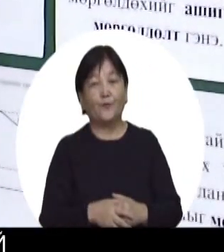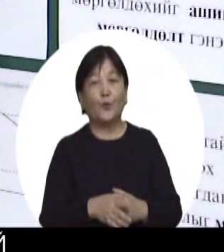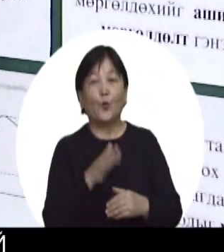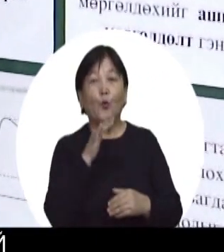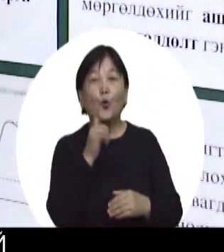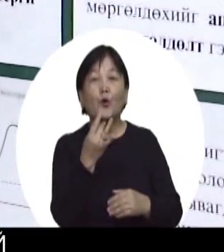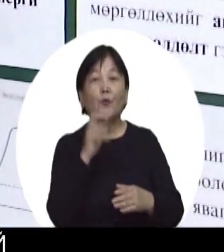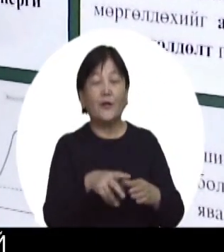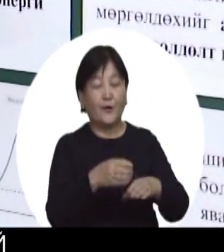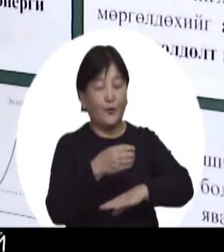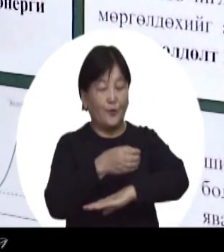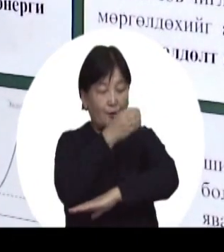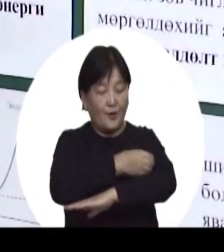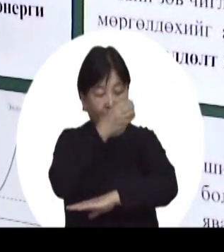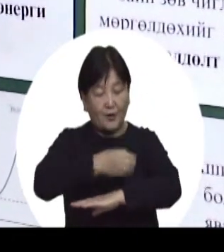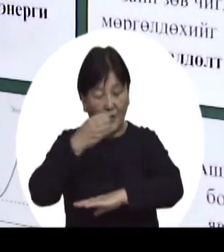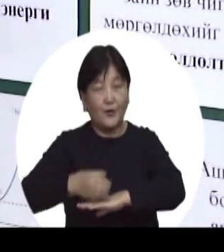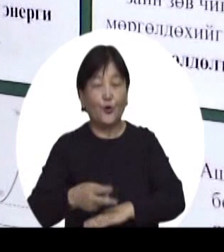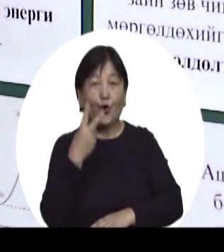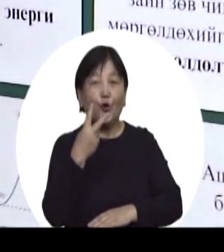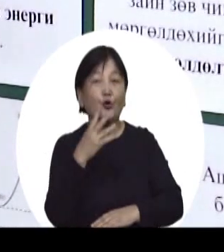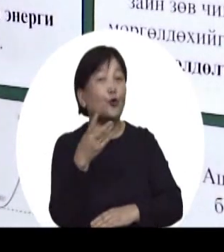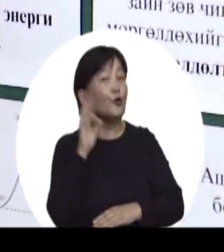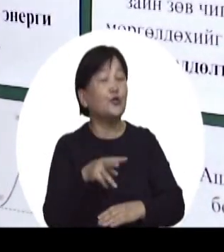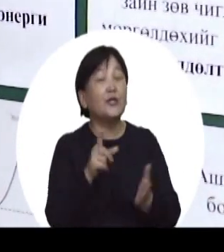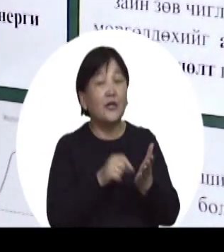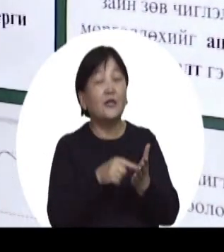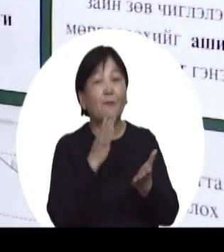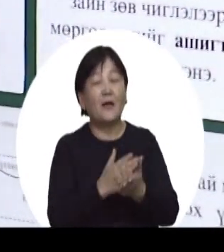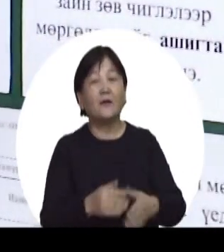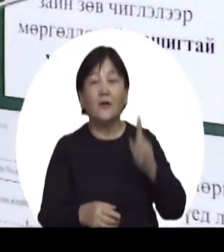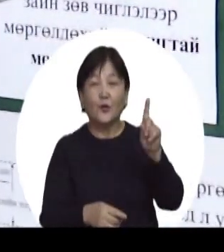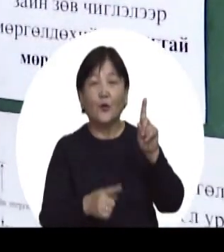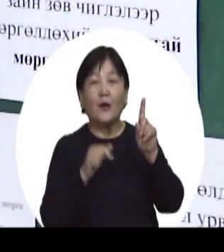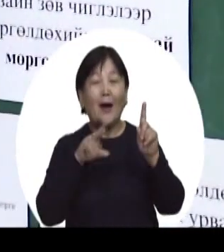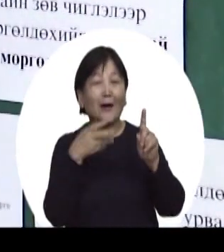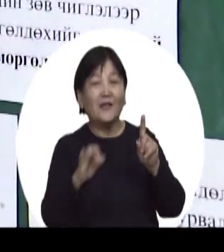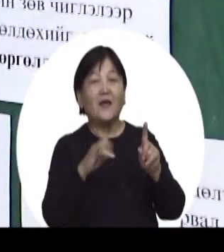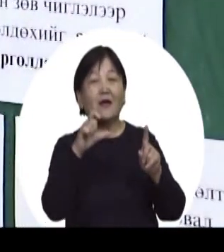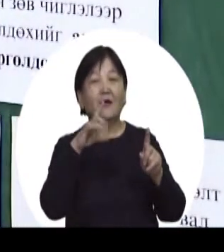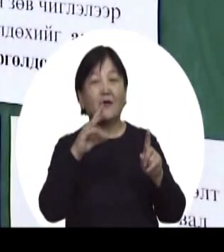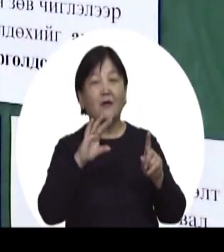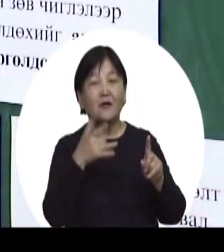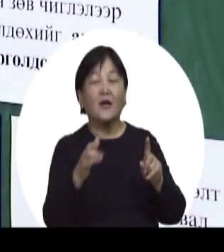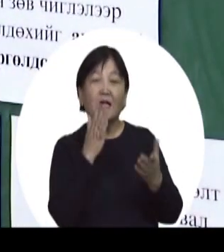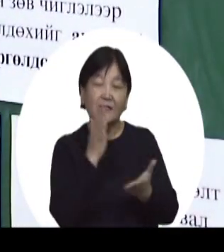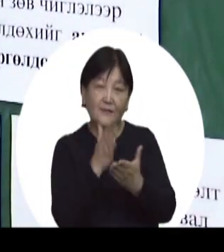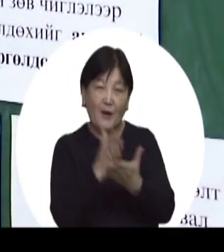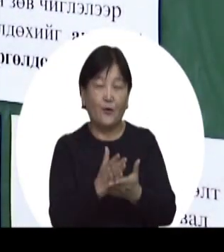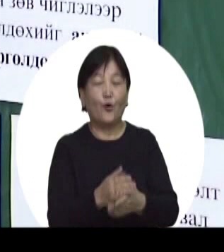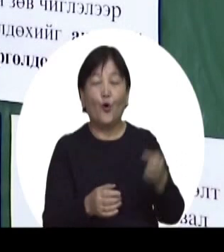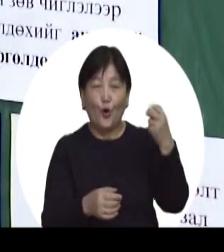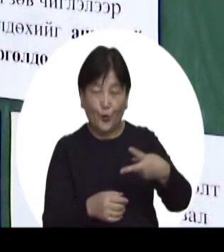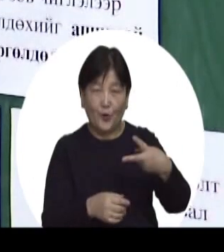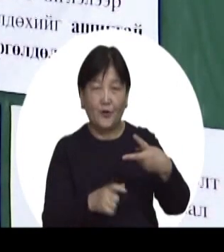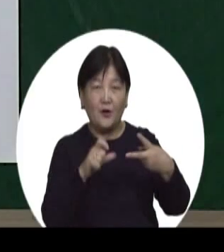уруулын өгтхэний тулд ерөөсөө хоёр нөхцөл хэрэгтэй. Нэгдүгээр хангалттай энергитэй байх ёстой. Дараа нь тэр